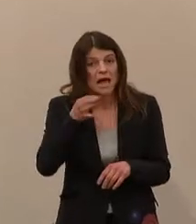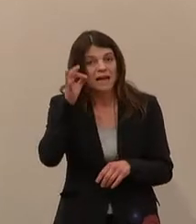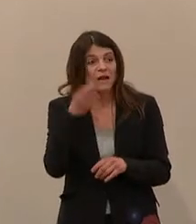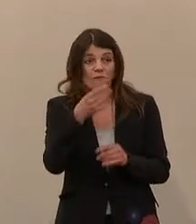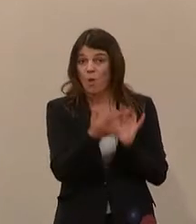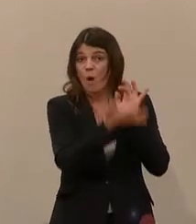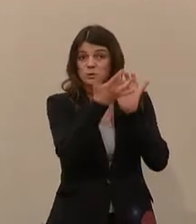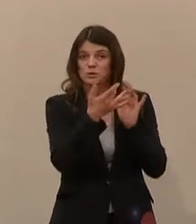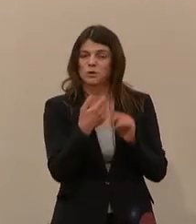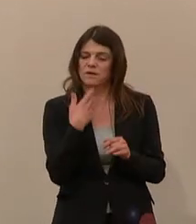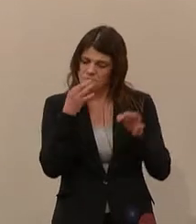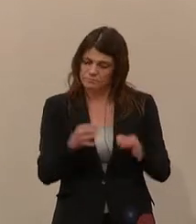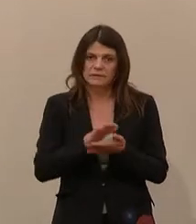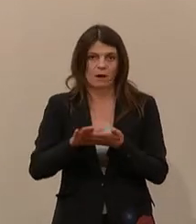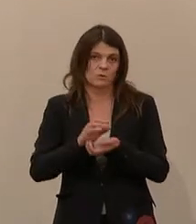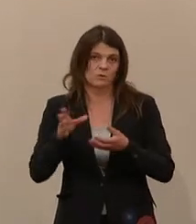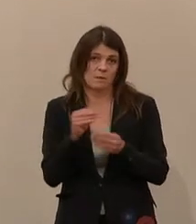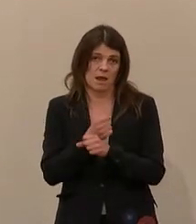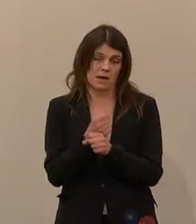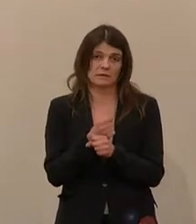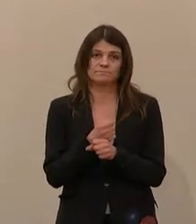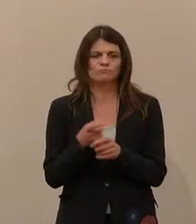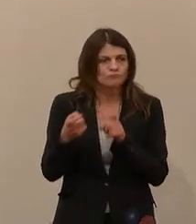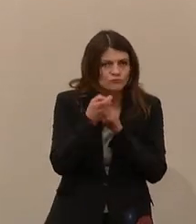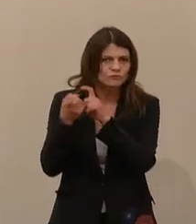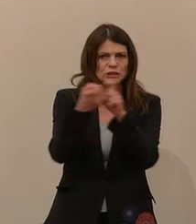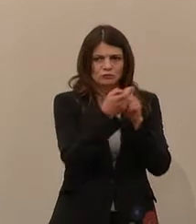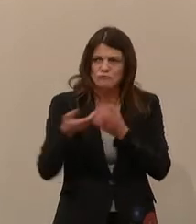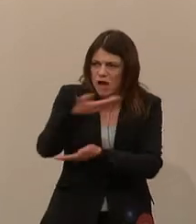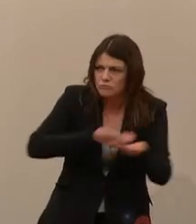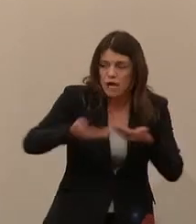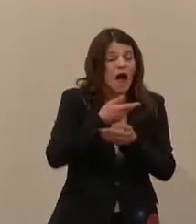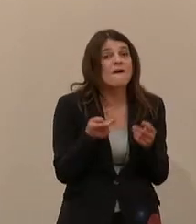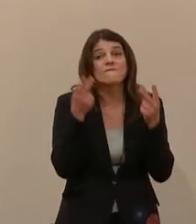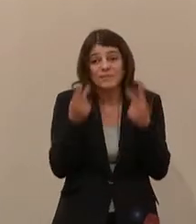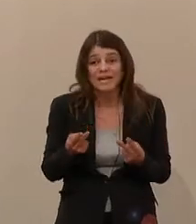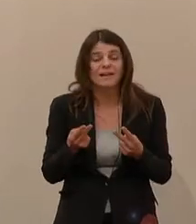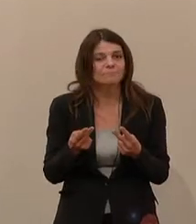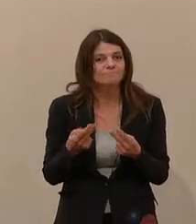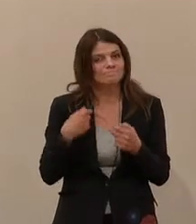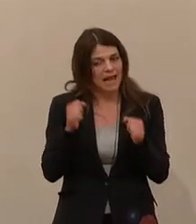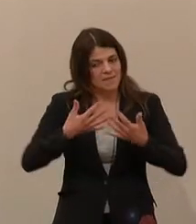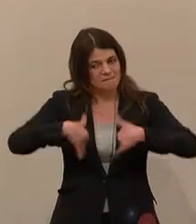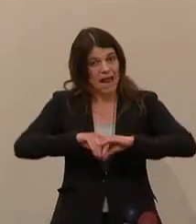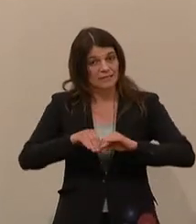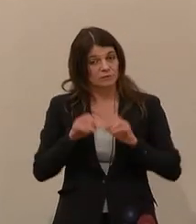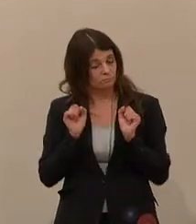Opposition finden. Ein stetiger Diskurs und Austausch sind wesentliche Faktoren, gemeinsame Anstrengungen im Bereich